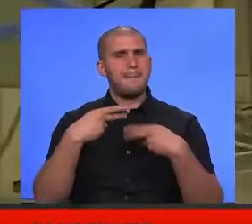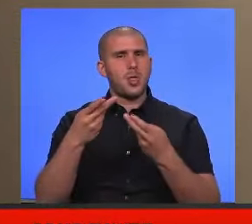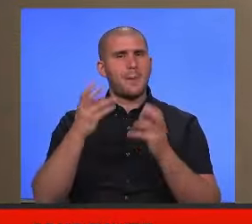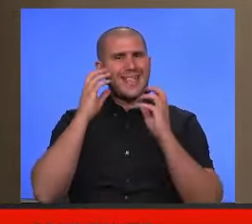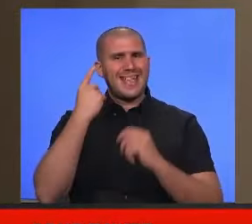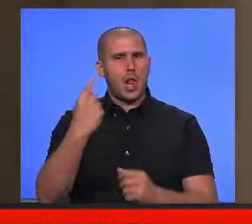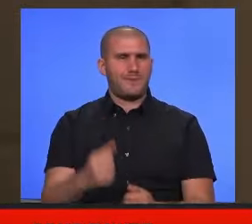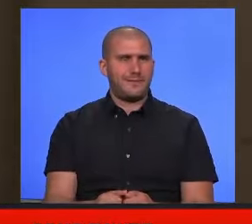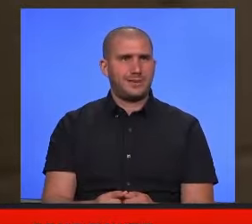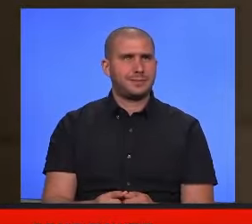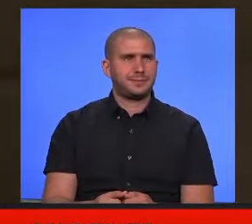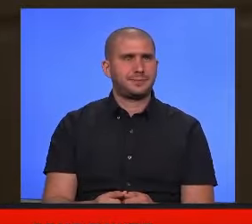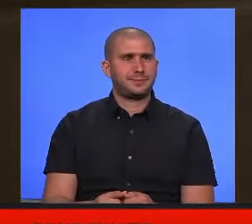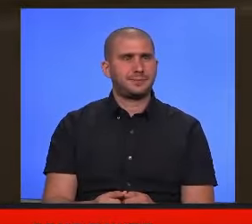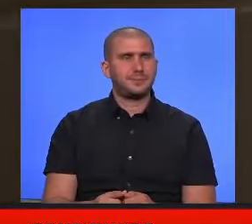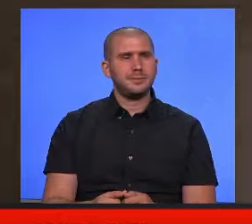מיכילוב.